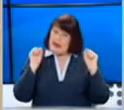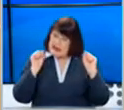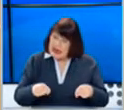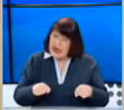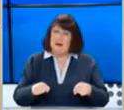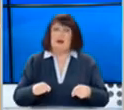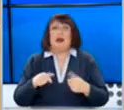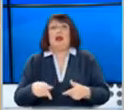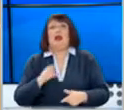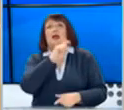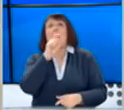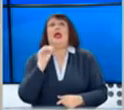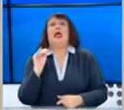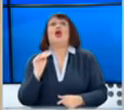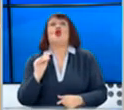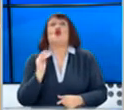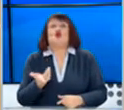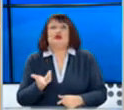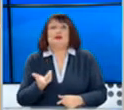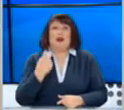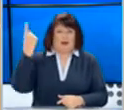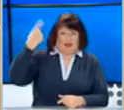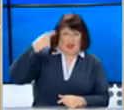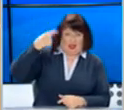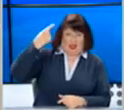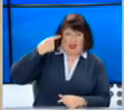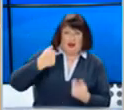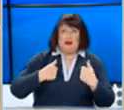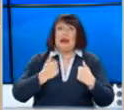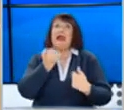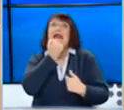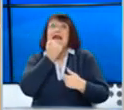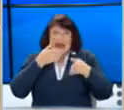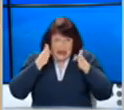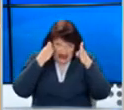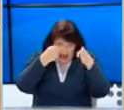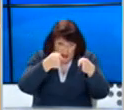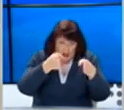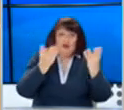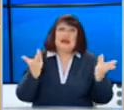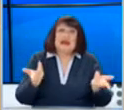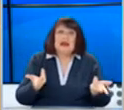εδώ το ερώτημα είναι αν μας εγκαλείται γιατί ακολουθούμε λάθος κατεύθυνση ή αν μας εγκαλείται γιατί